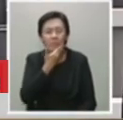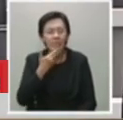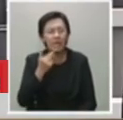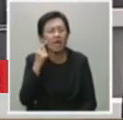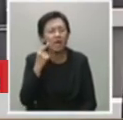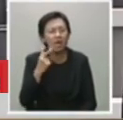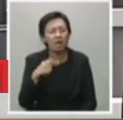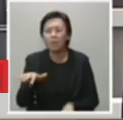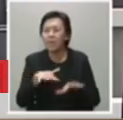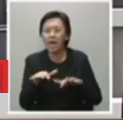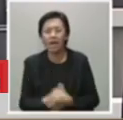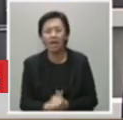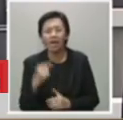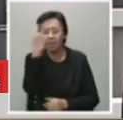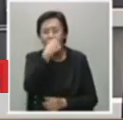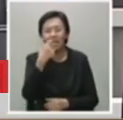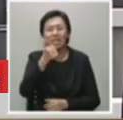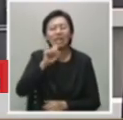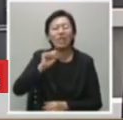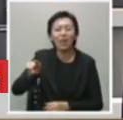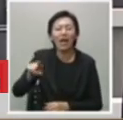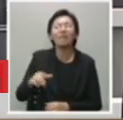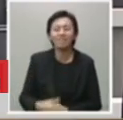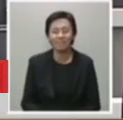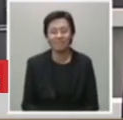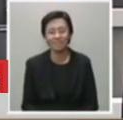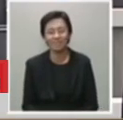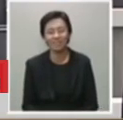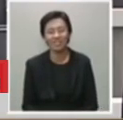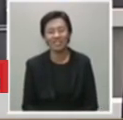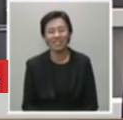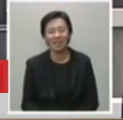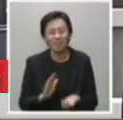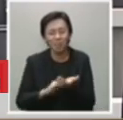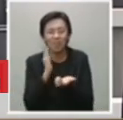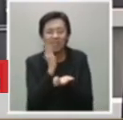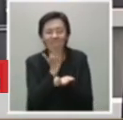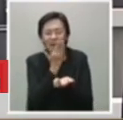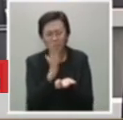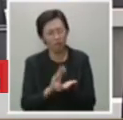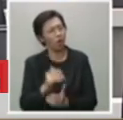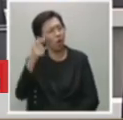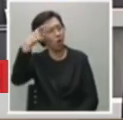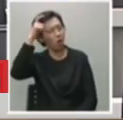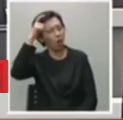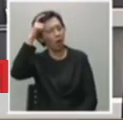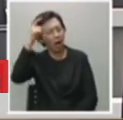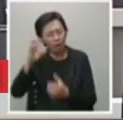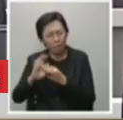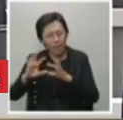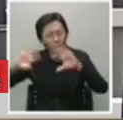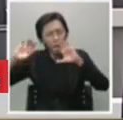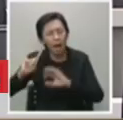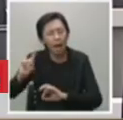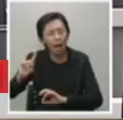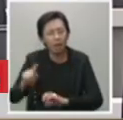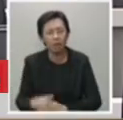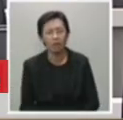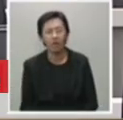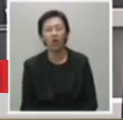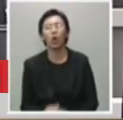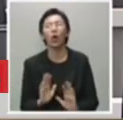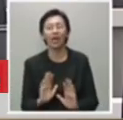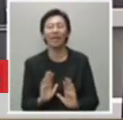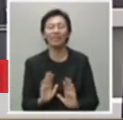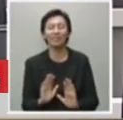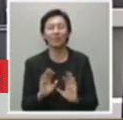ติคือหน้าผมหน้าตาดีกว่าเขาแค่นั้นเองไงแล้วก็บอกผมไปแต่งหน้าผมยังงงๆแล้วไปเกี่ยวอะไรกับรัฐสภา เขาเรื่องแต่ครับเขาเรื่องแต่ครับ อ๋อแหละฮะโอเค